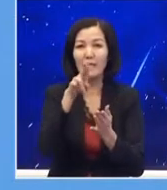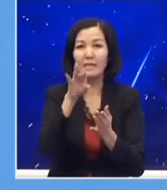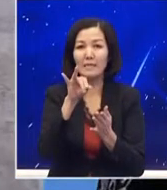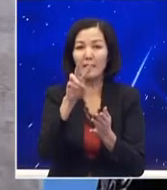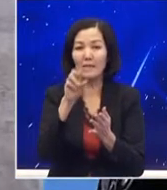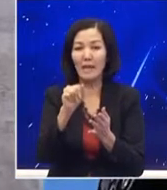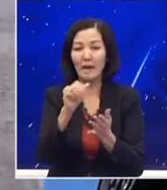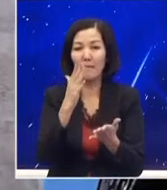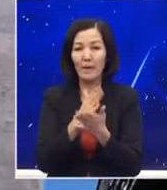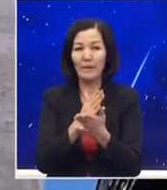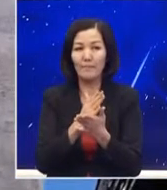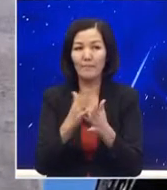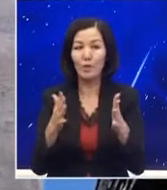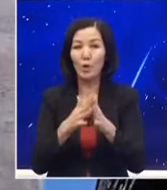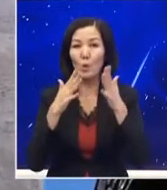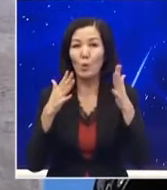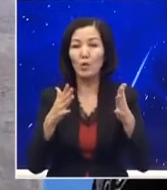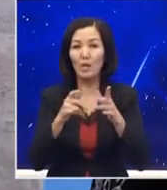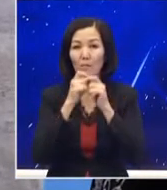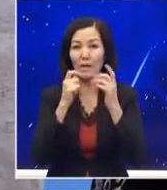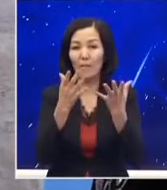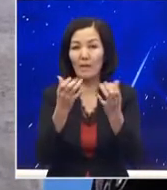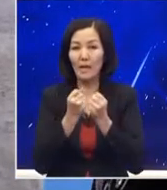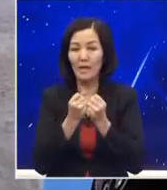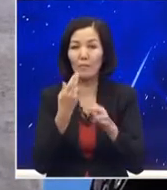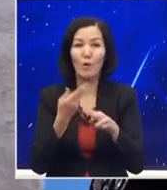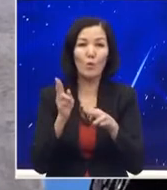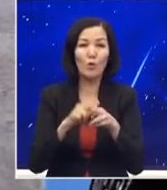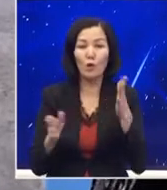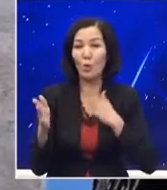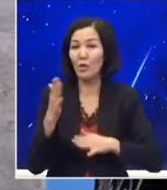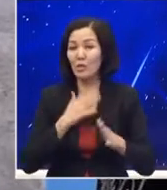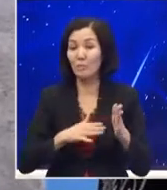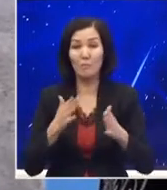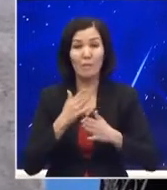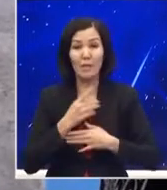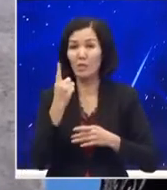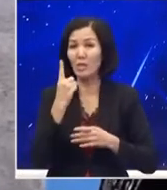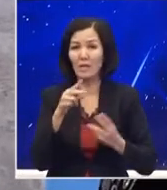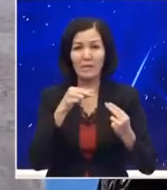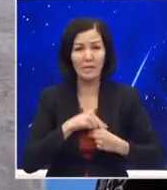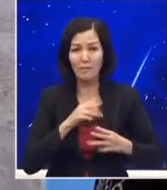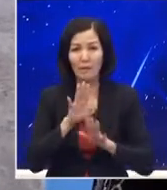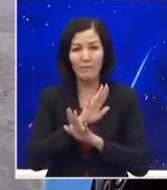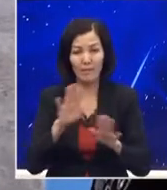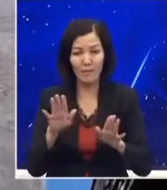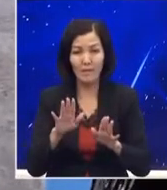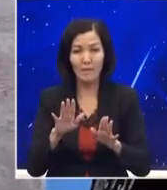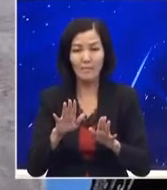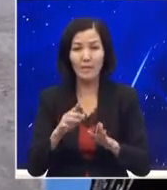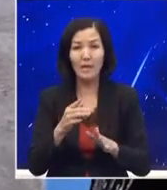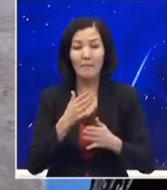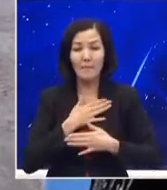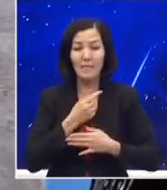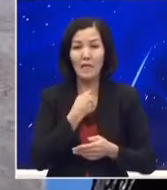да бар. Үлкен марапат алып отырғаныма бүткіл бұл жалғыз менің ғана еңбегім емес, біздің